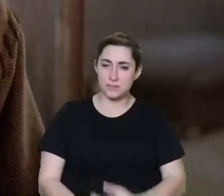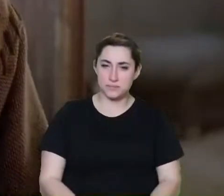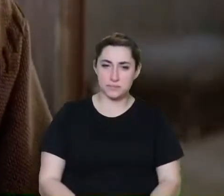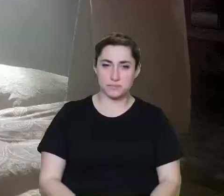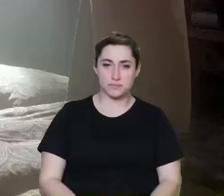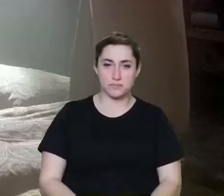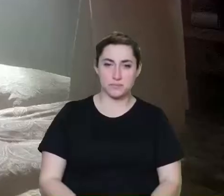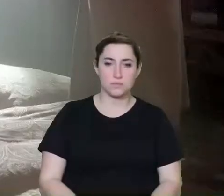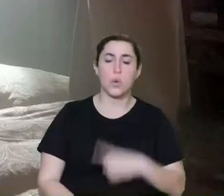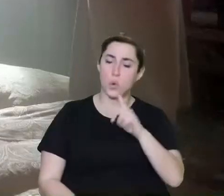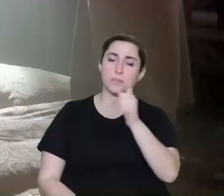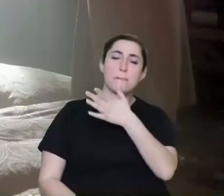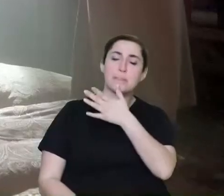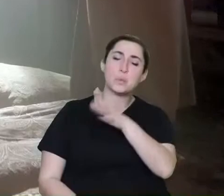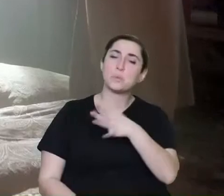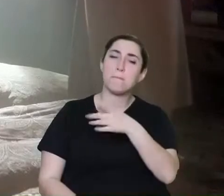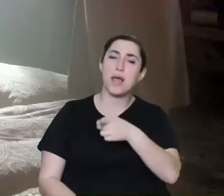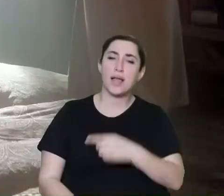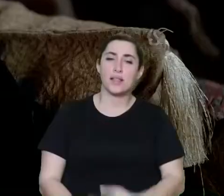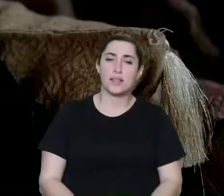Durdu. O vakit bilirsin belki.